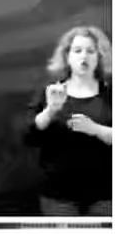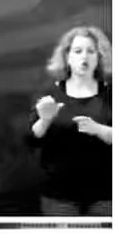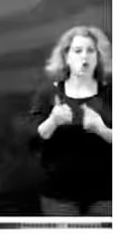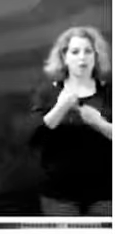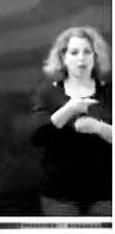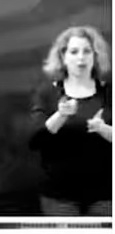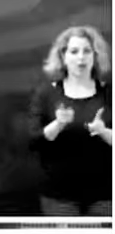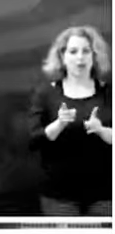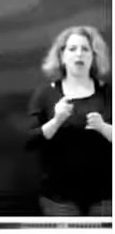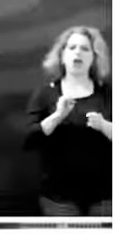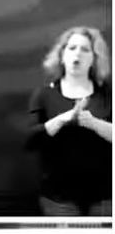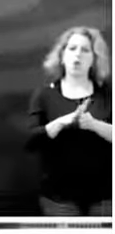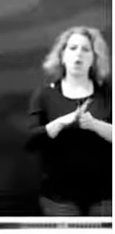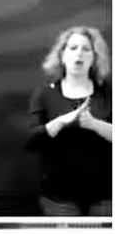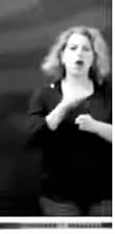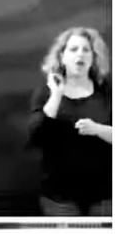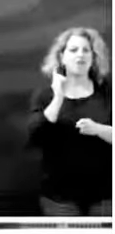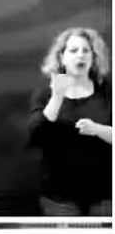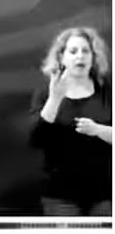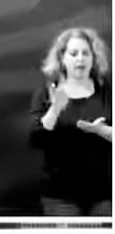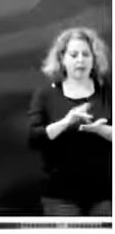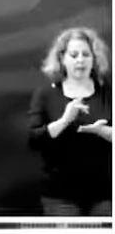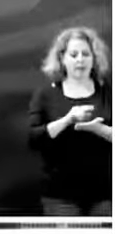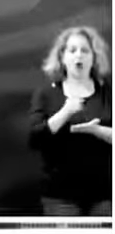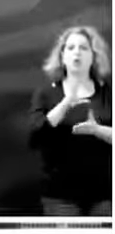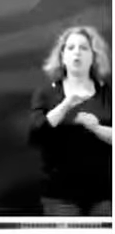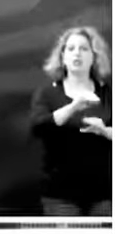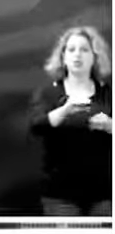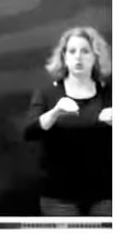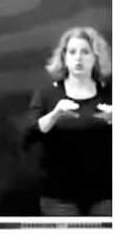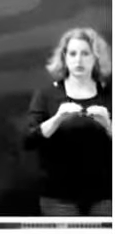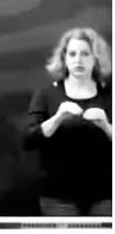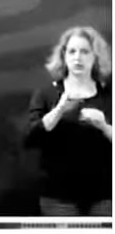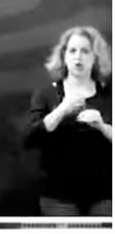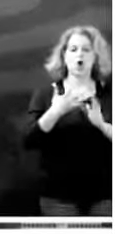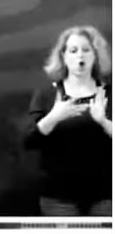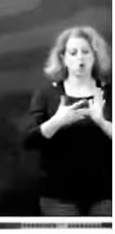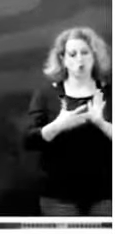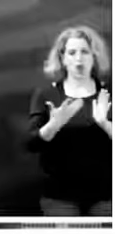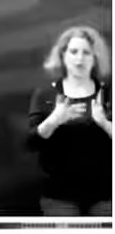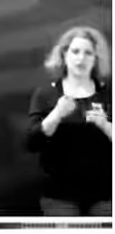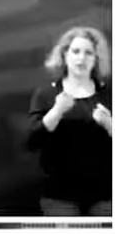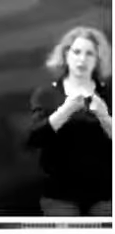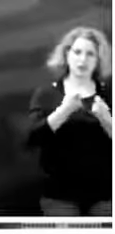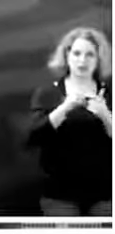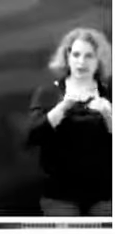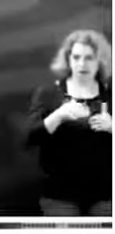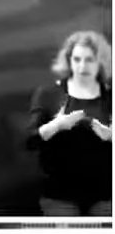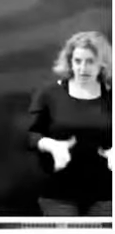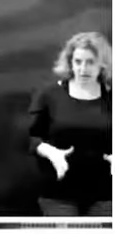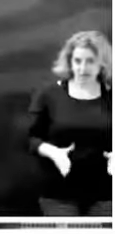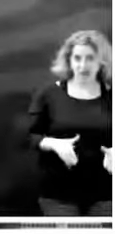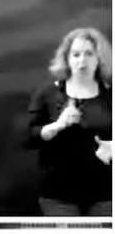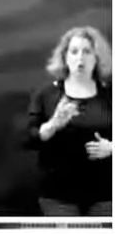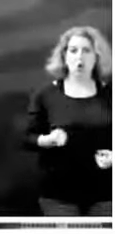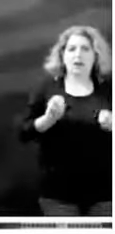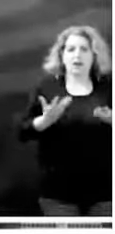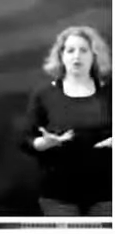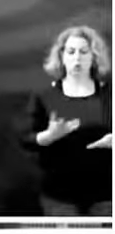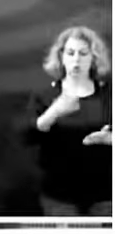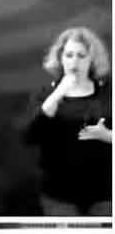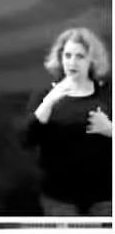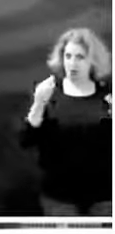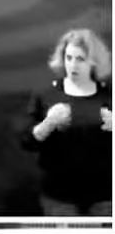menschen diese bewohner waren nicht mehr runter laden sondern auch nutzen das heißt auch kontrollieren was sie an rechnungen haben und notfalls eben auch reagieren wenn es